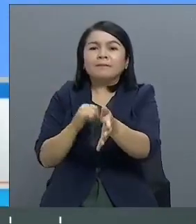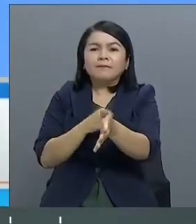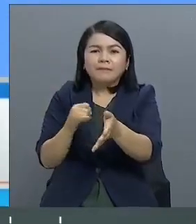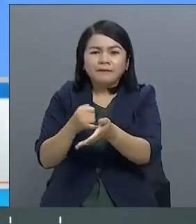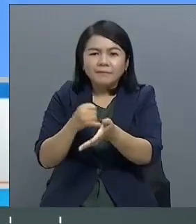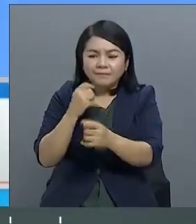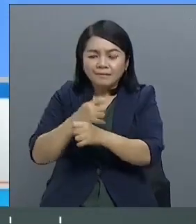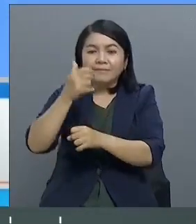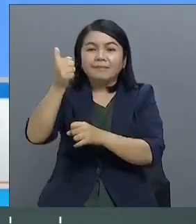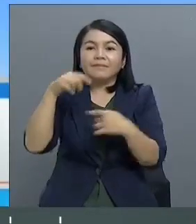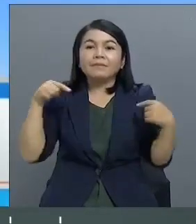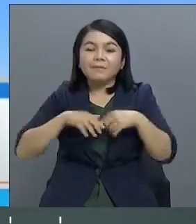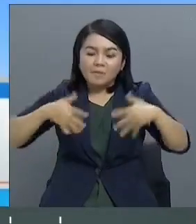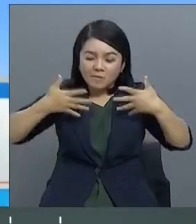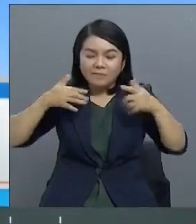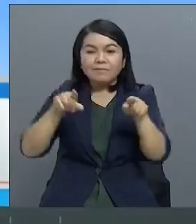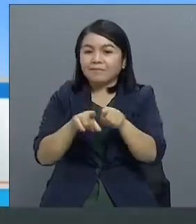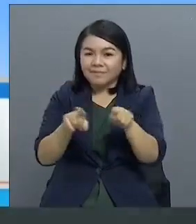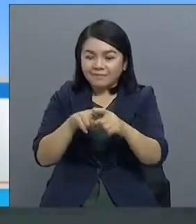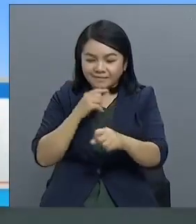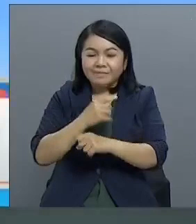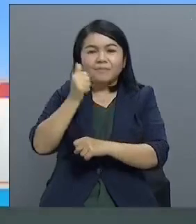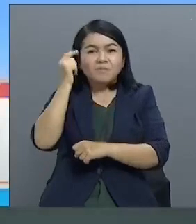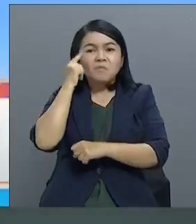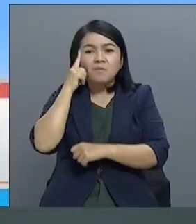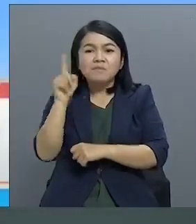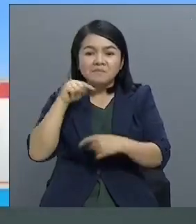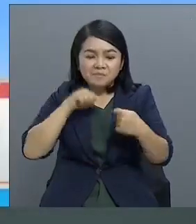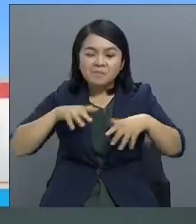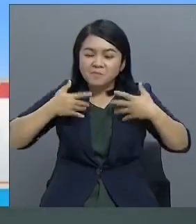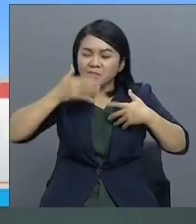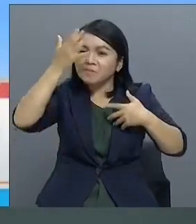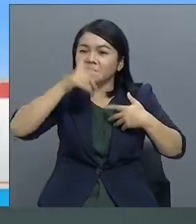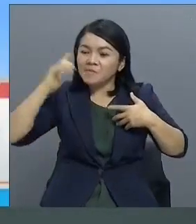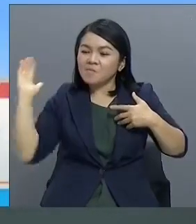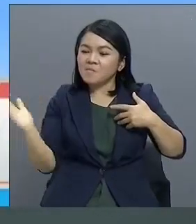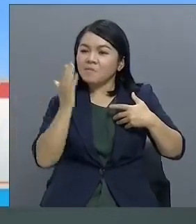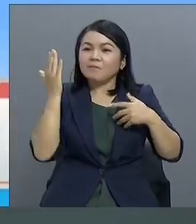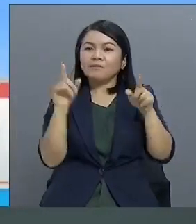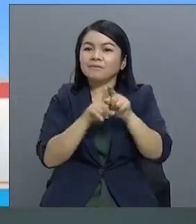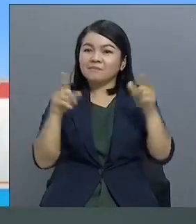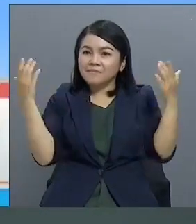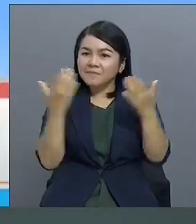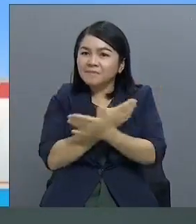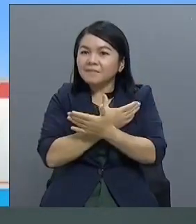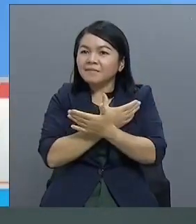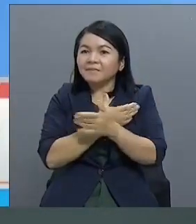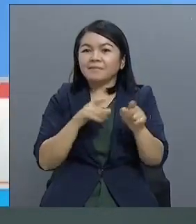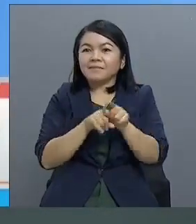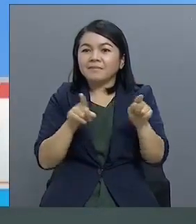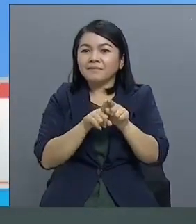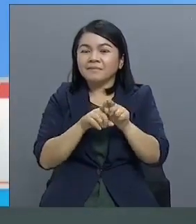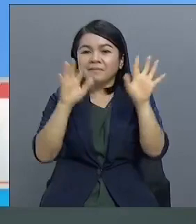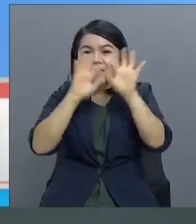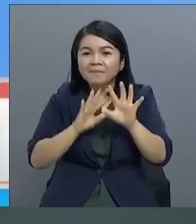อีกช่วงนึงก็คือช่วงหน้าร้อนแบบนี้แหละรู้ได้ไงว่าเข้าสู่ช่วงหน้าร้อนแล้วลมเนี่ยจะมาจากทางใต้เห็นอากาศนิ่งแบบนี้